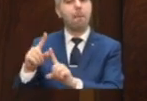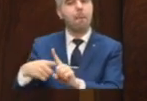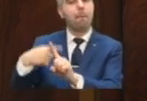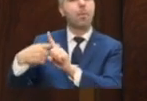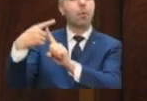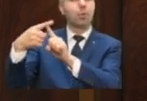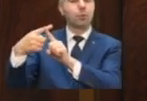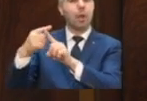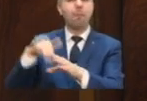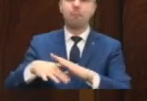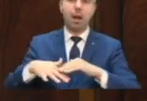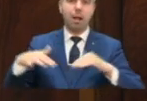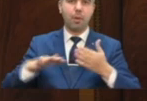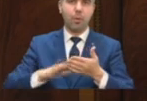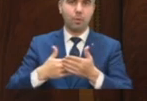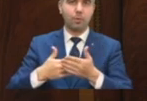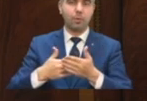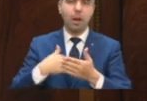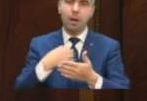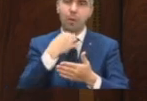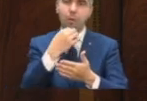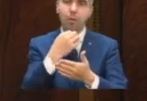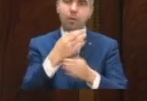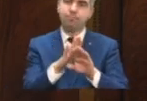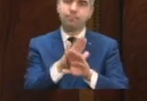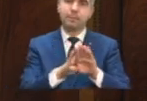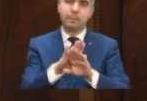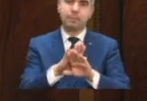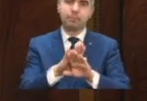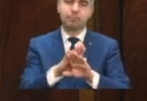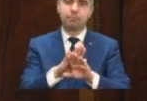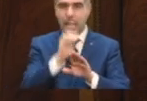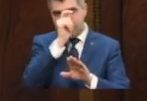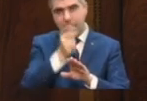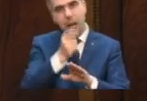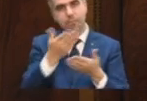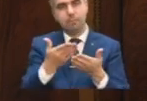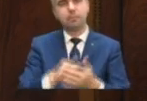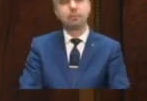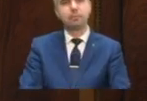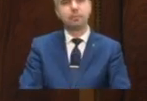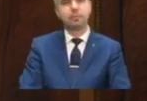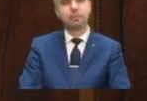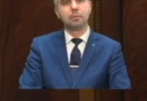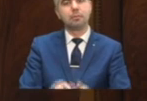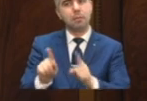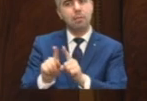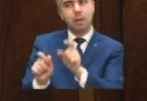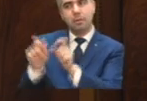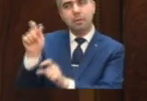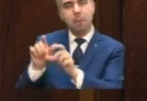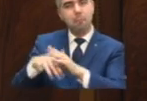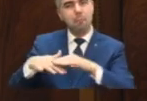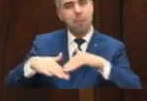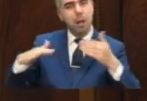في البرلمان. أنا كنطلب، ما يعني بكل احترام، كنطلب من بعض البرلمانيين اللي بغاو